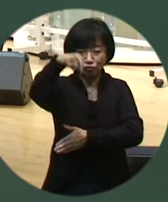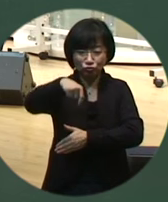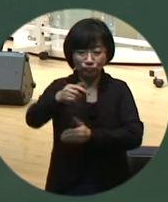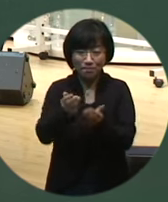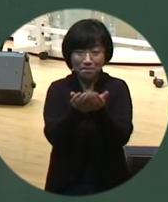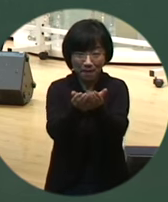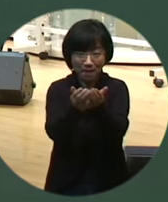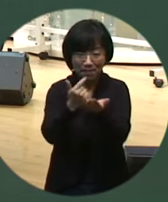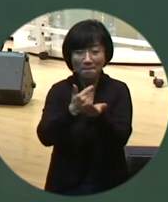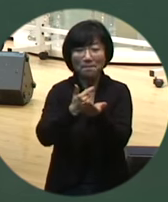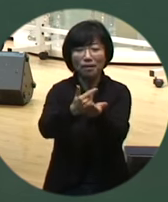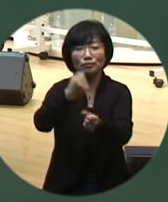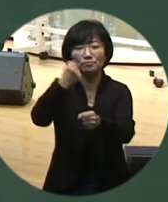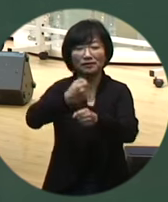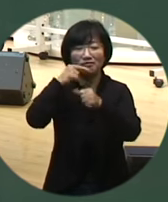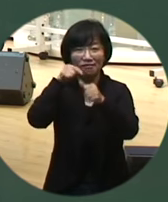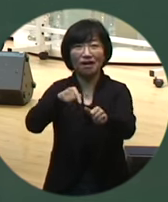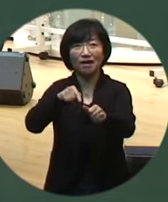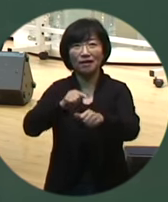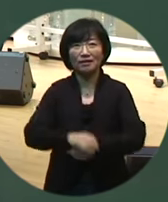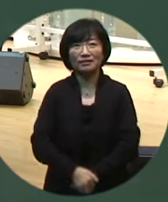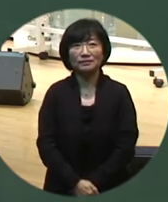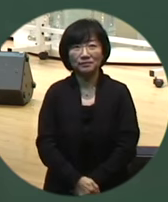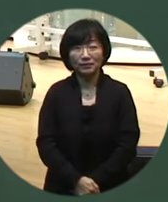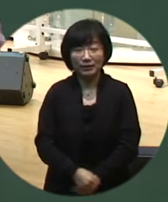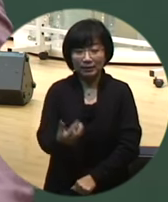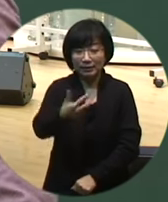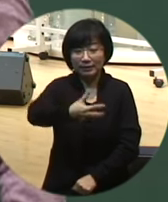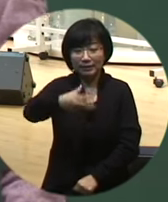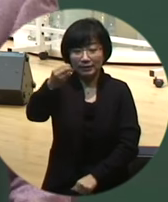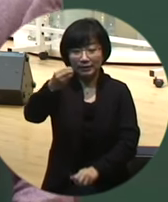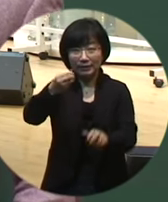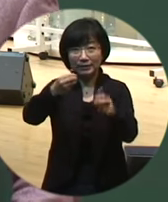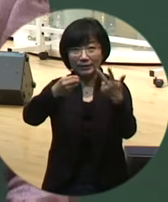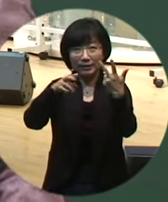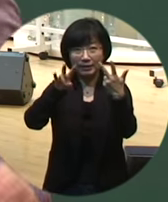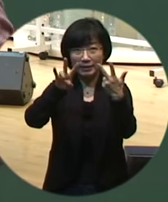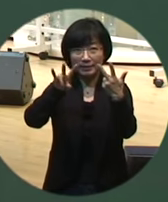6:14, make the ark for yourself. 창세기 7장 23절 보니까는요.